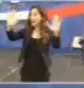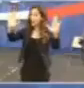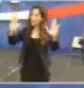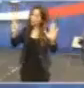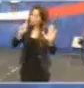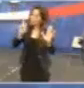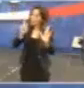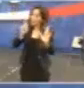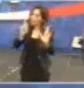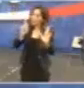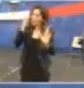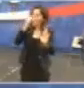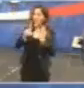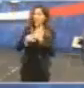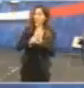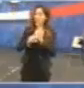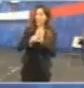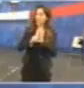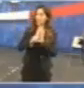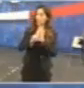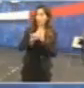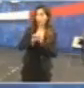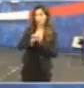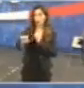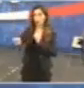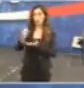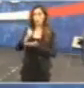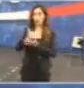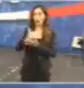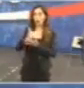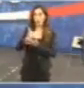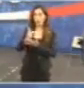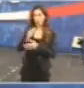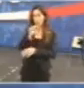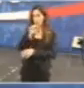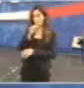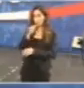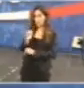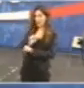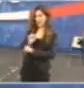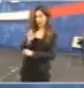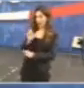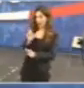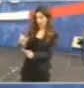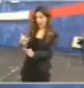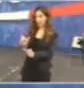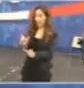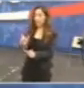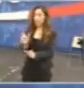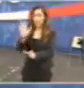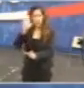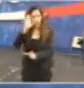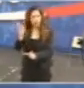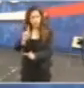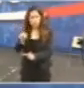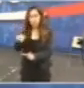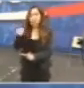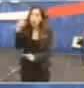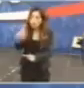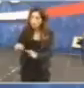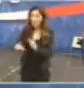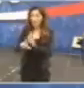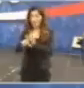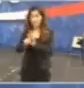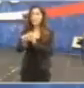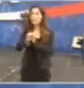per legge contro l'omofobia, quella che è una legge che invece mette solo il bavaglio